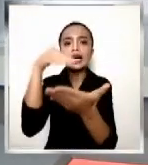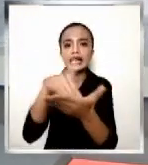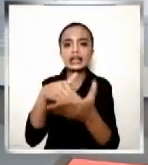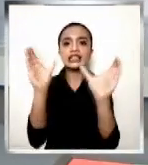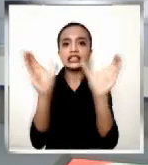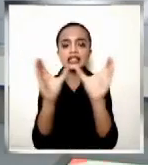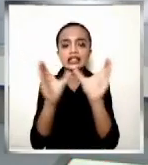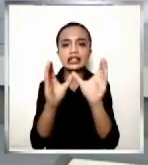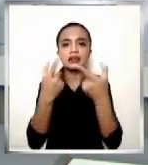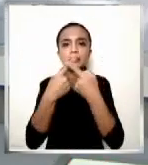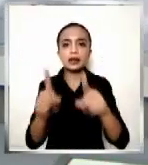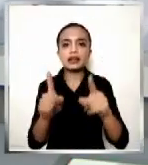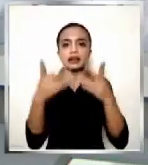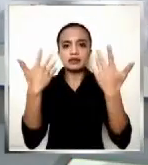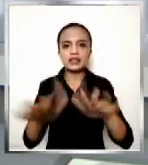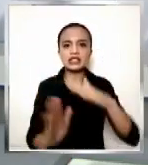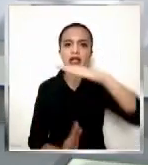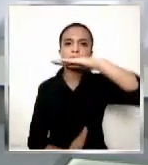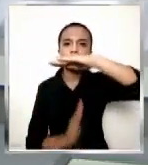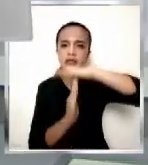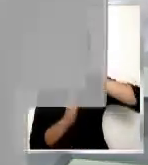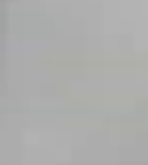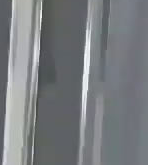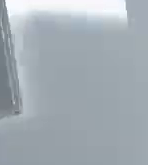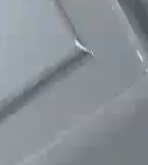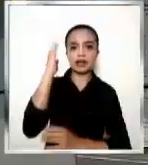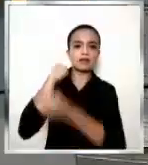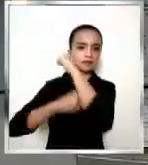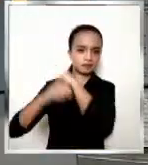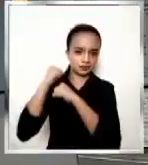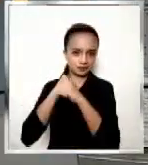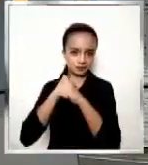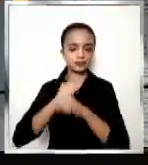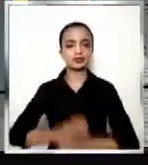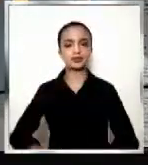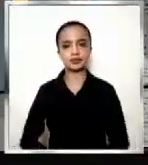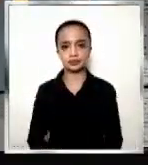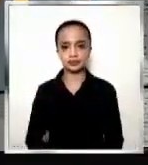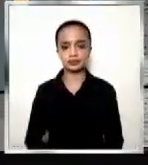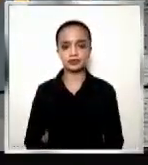nakalipas ng 5 taon. Nakatutok si Salima Refran.